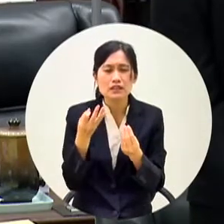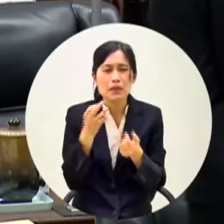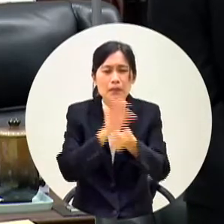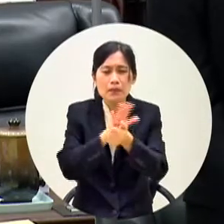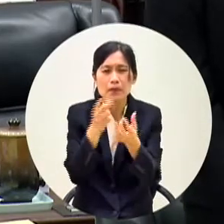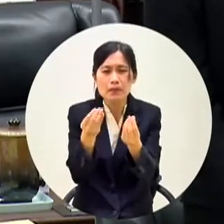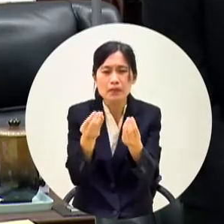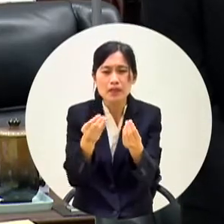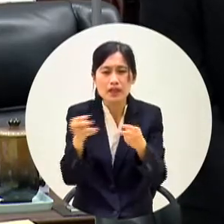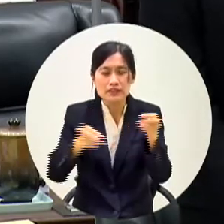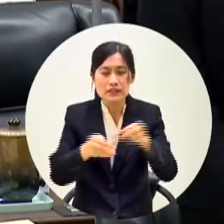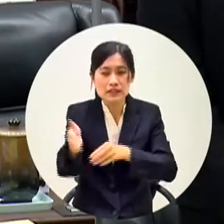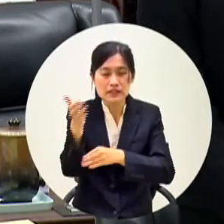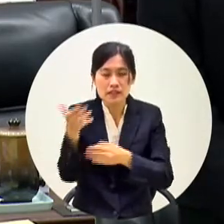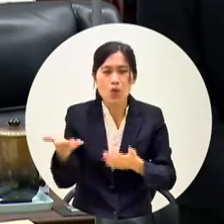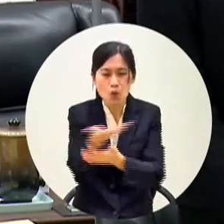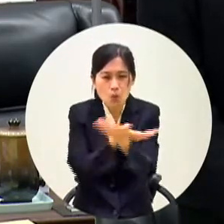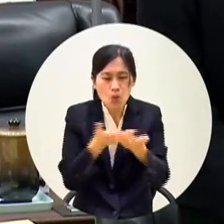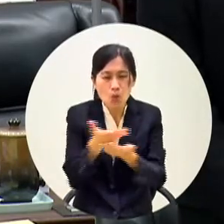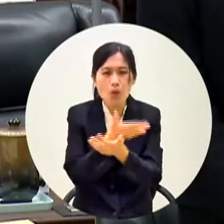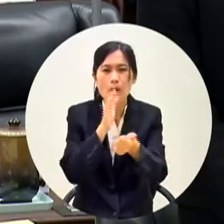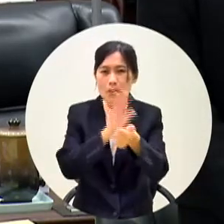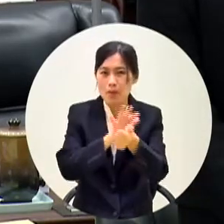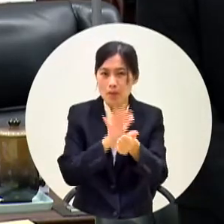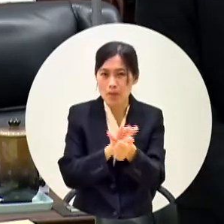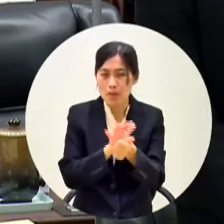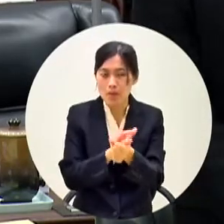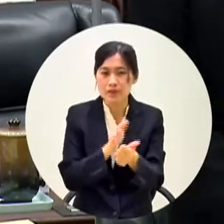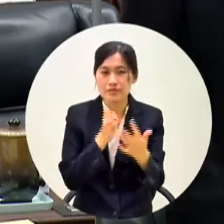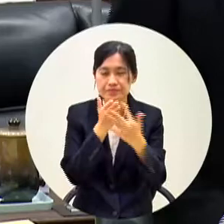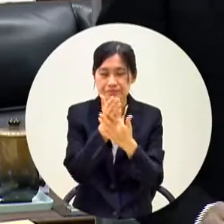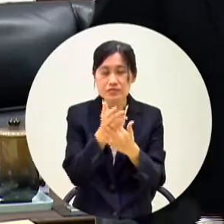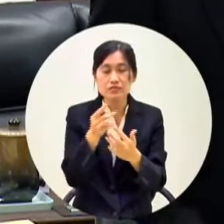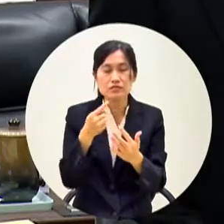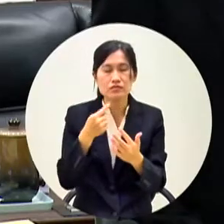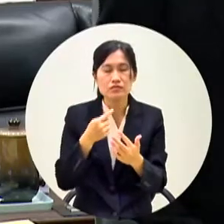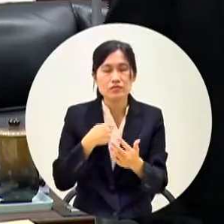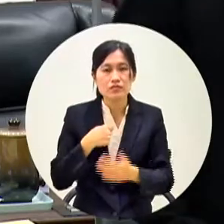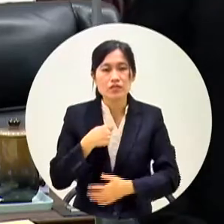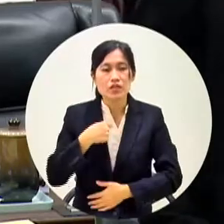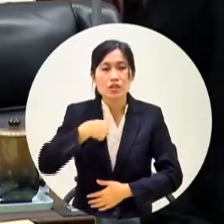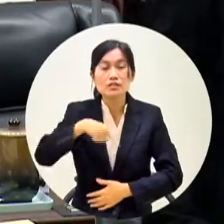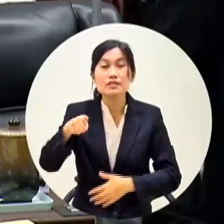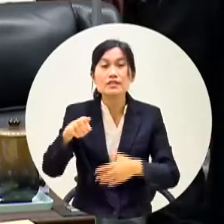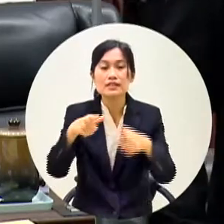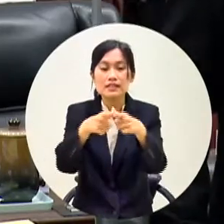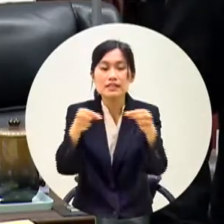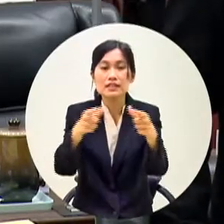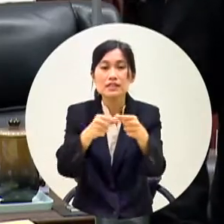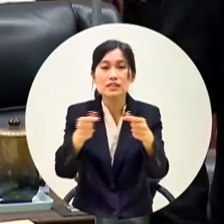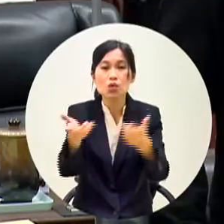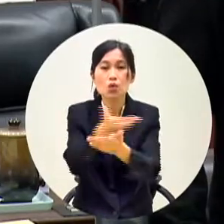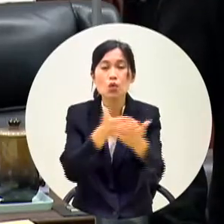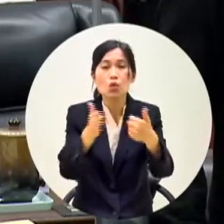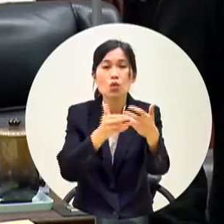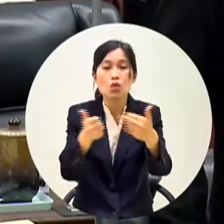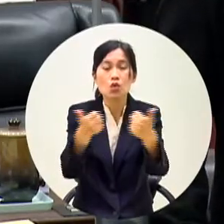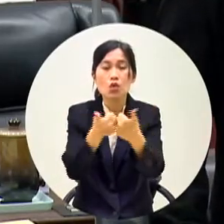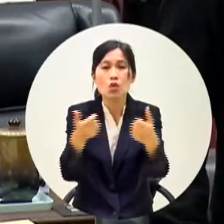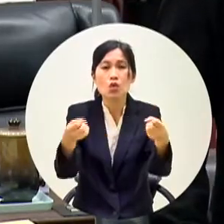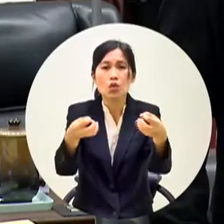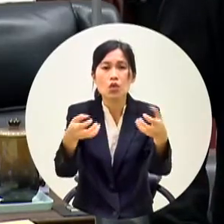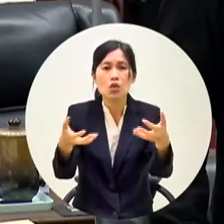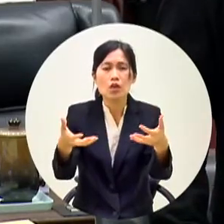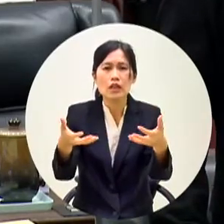协调的这个部分。另外呢，就现在呢，其实我们昨天在跟日方洽谈之后，现在要克服两个事